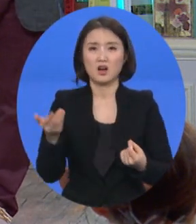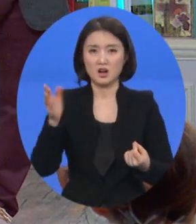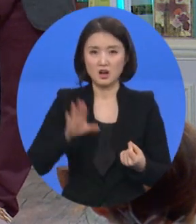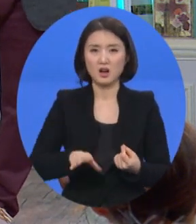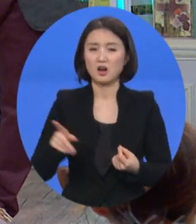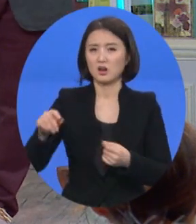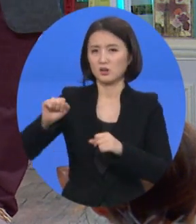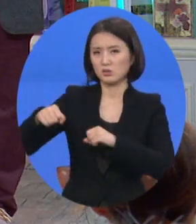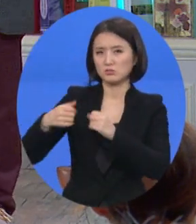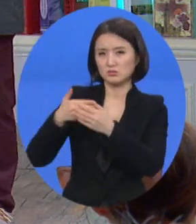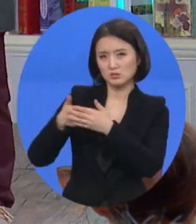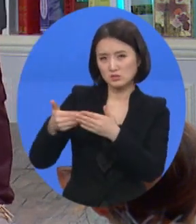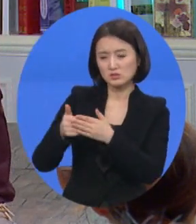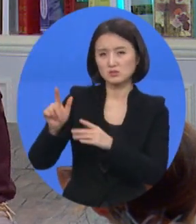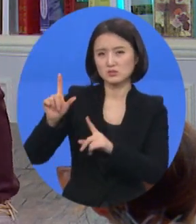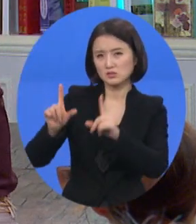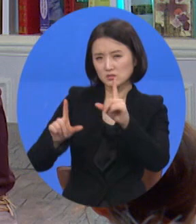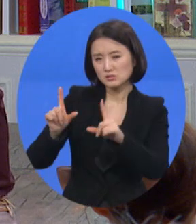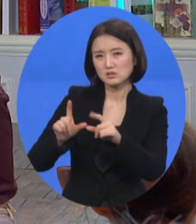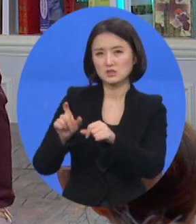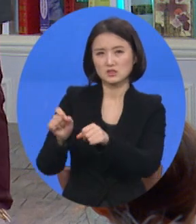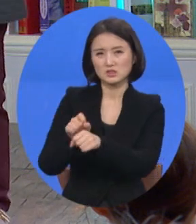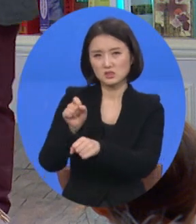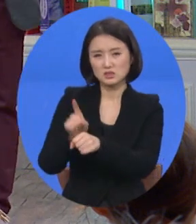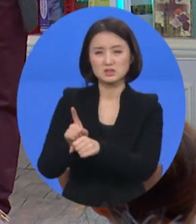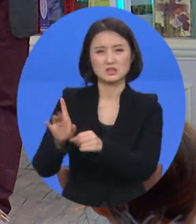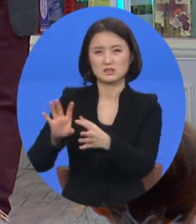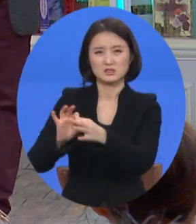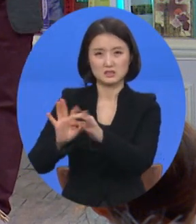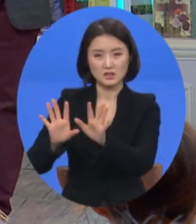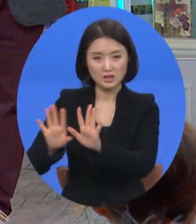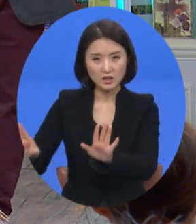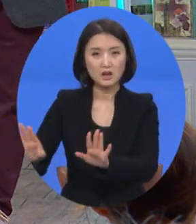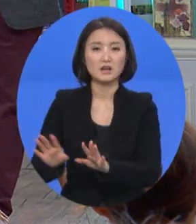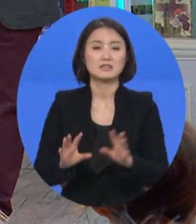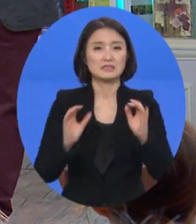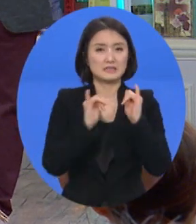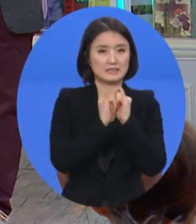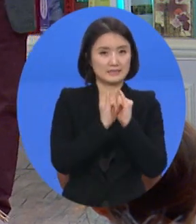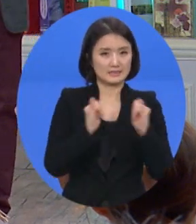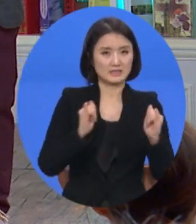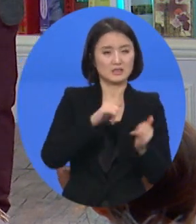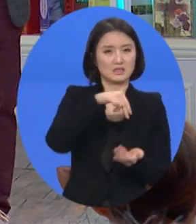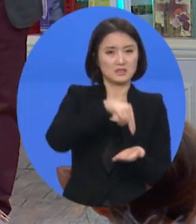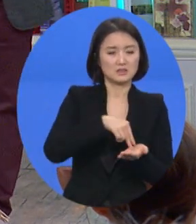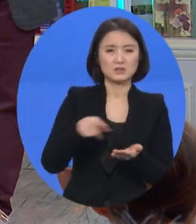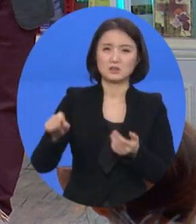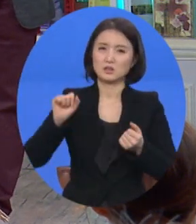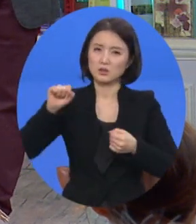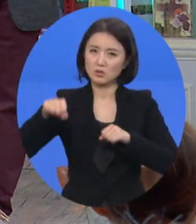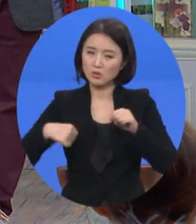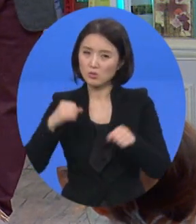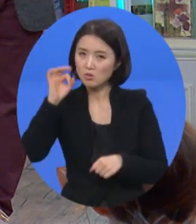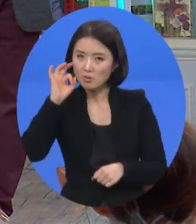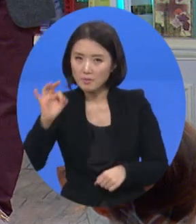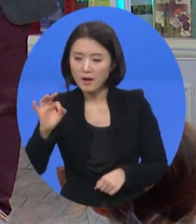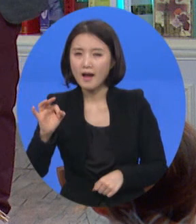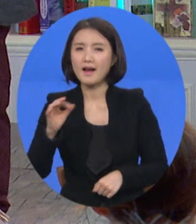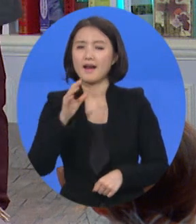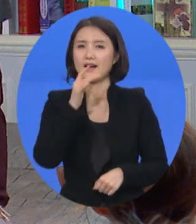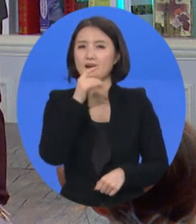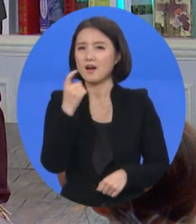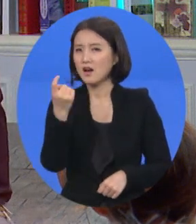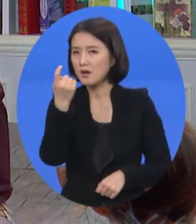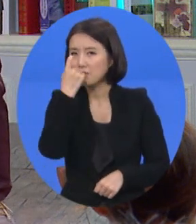생태 나 그 소문의 특질과 관계없이 우리 인간들이 그 동물을 위해서 자신들의 속세에 욕망을